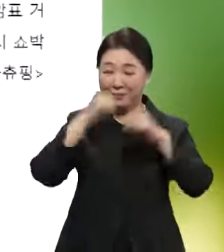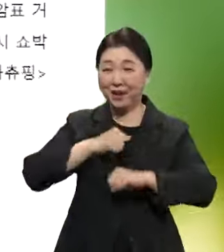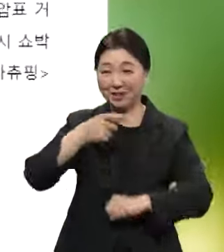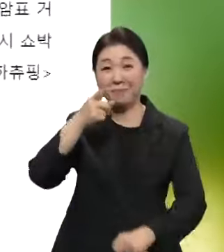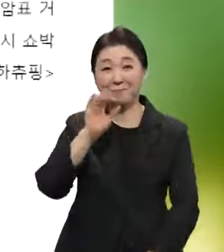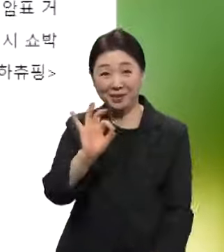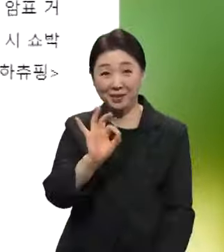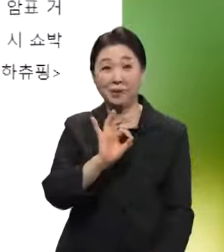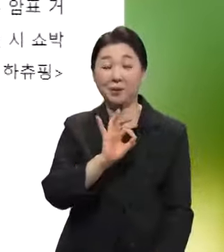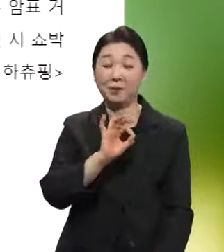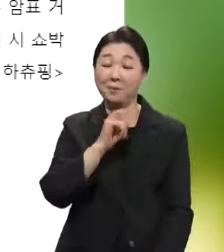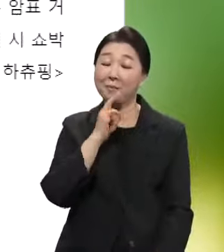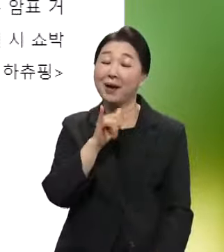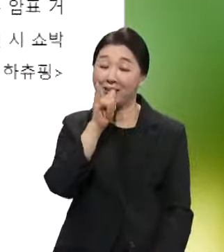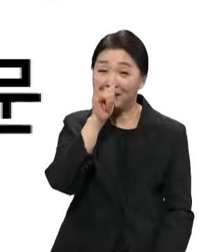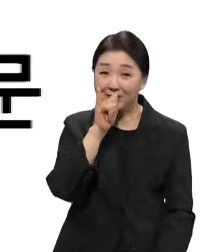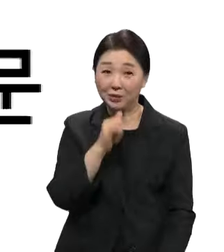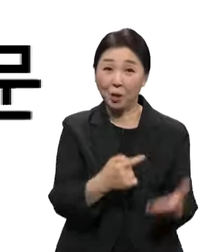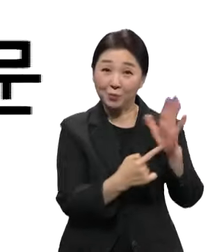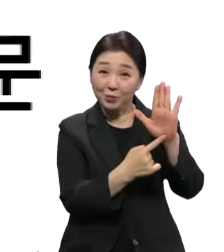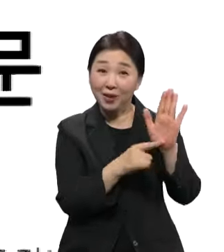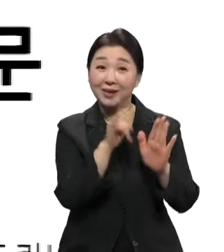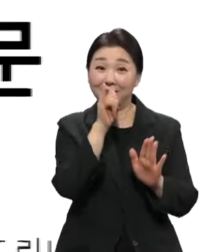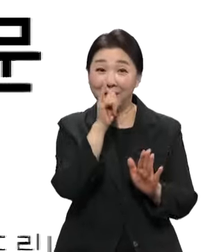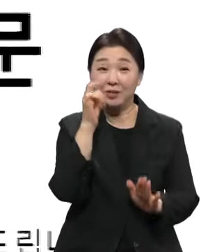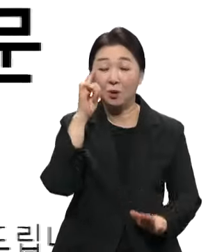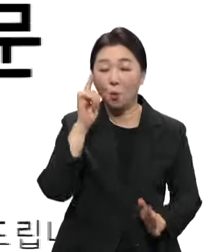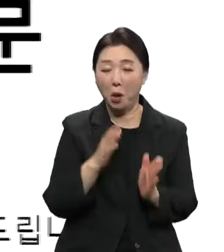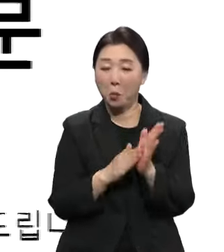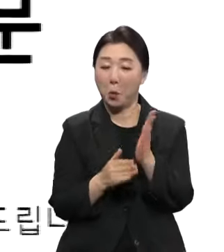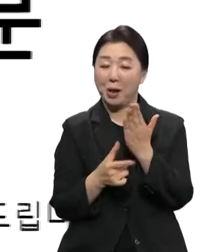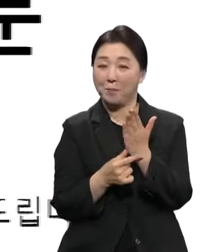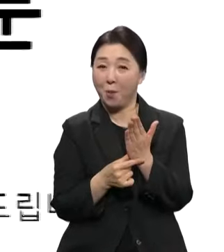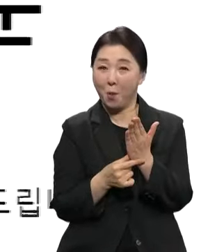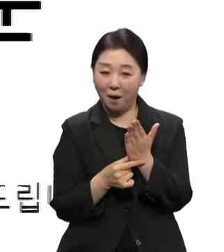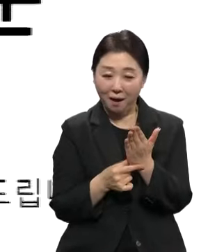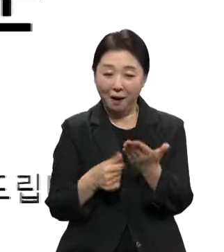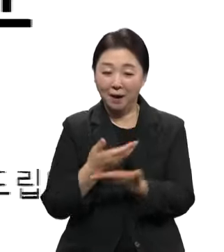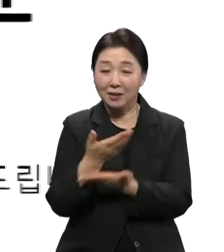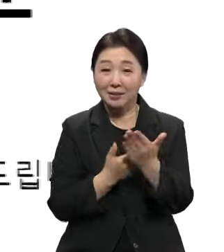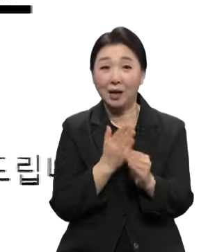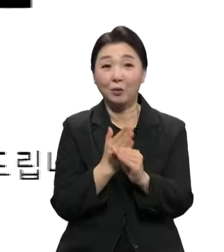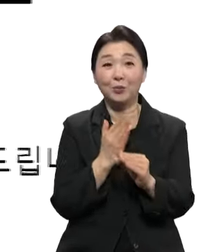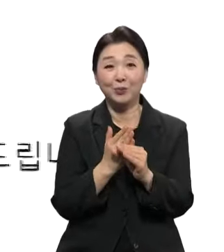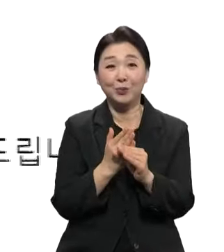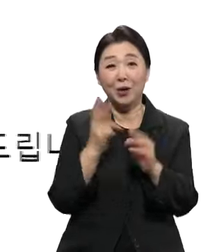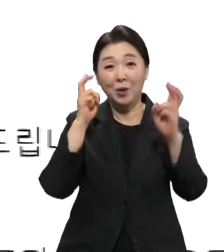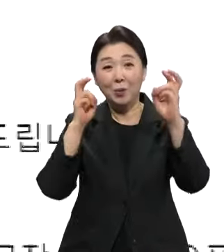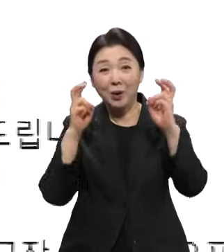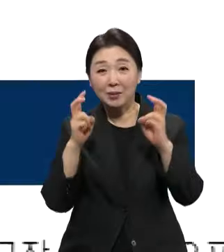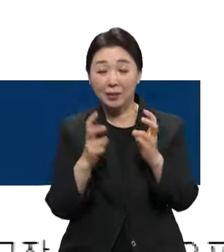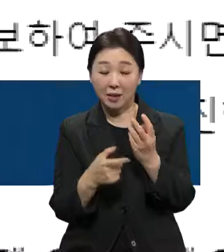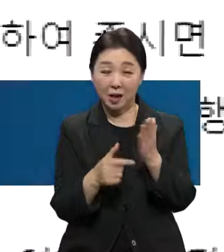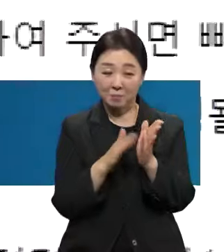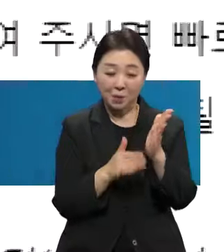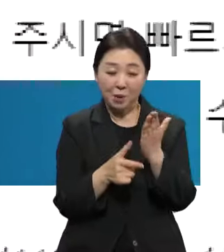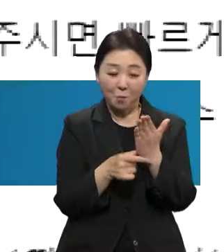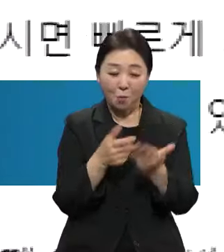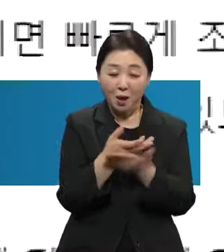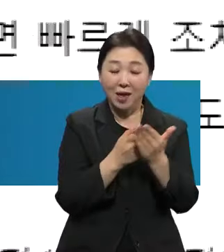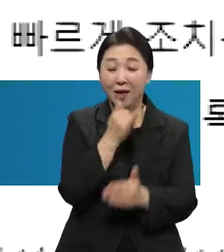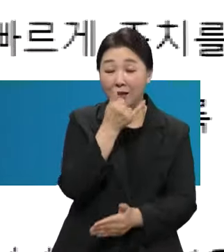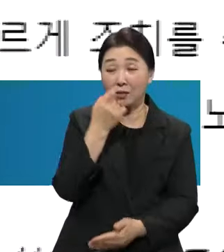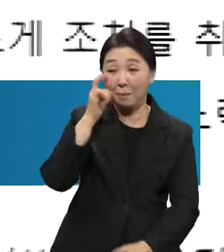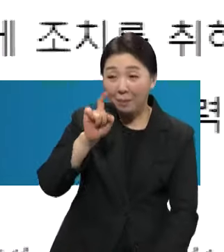정도인데요. 무대 인사가 예정된 회차는 고가의 암표까지 거래되면서 배급사가 암표 거래 게시물을 발견하면 제보해달라